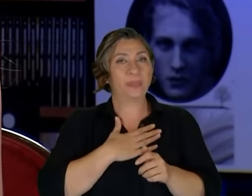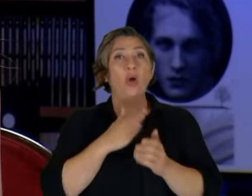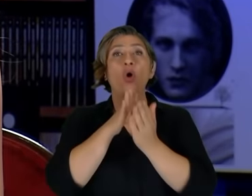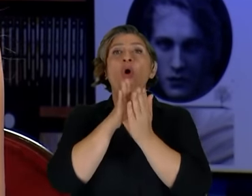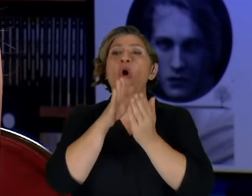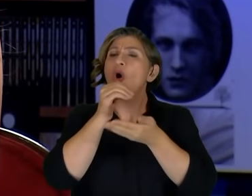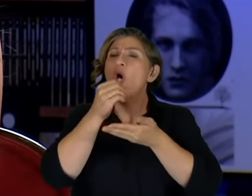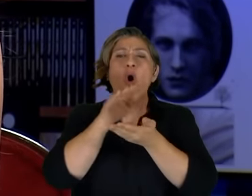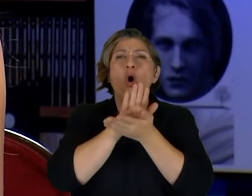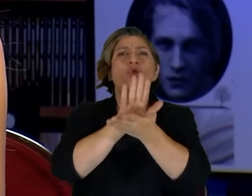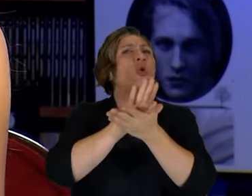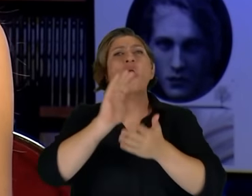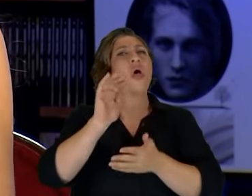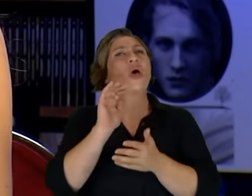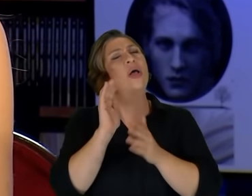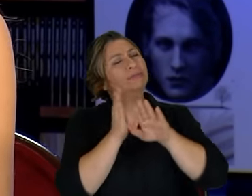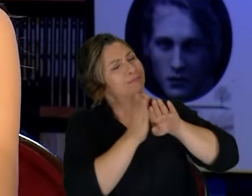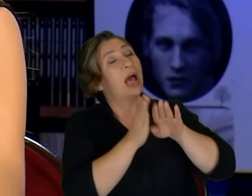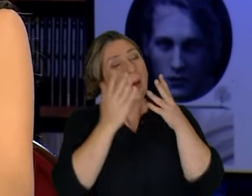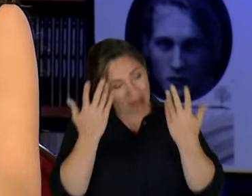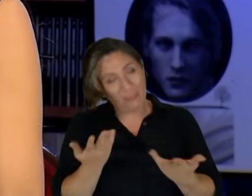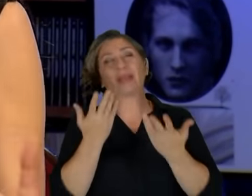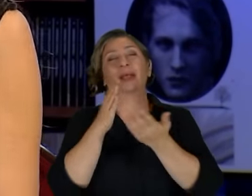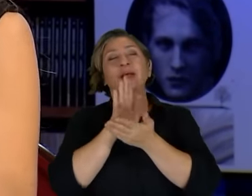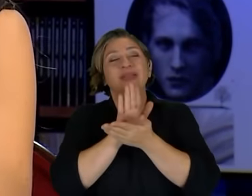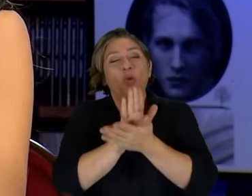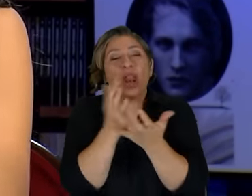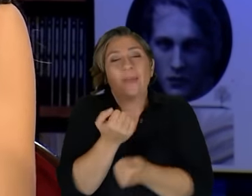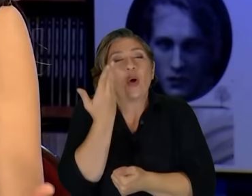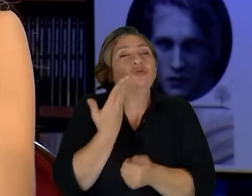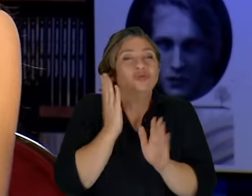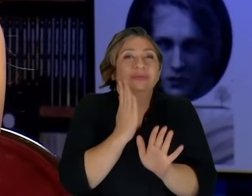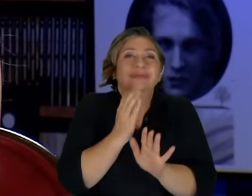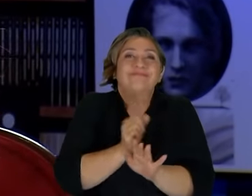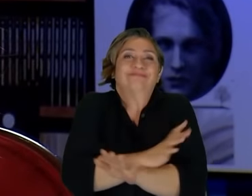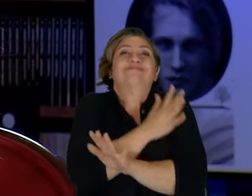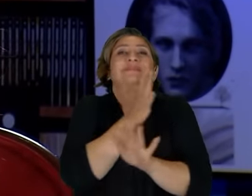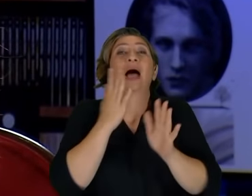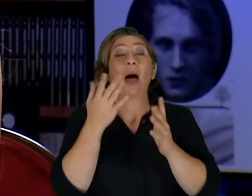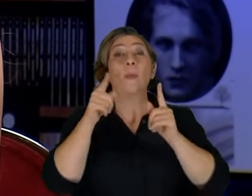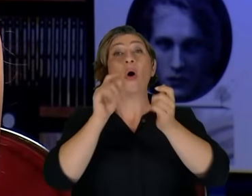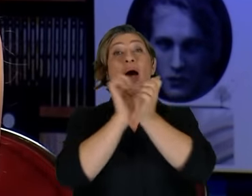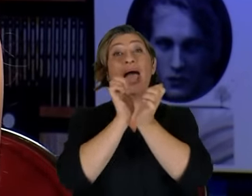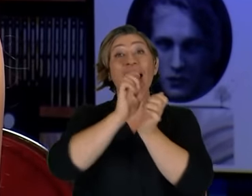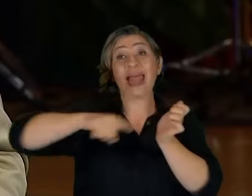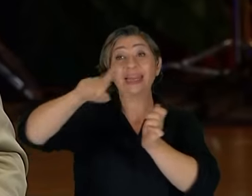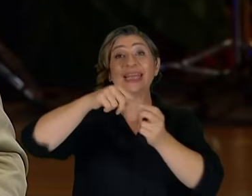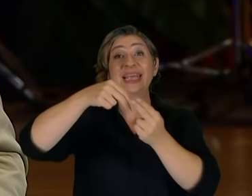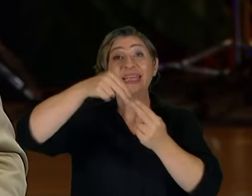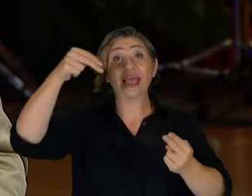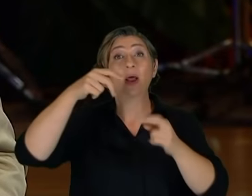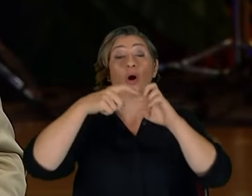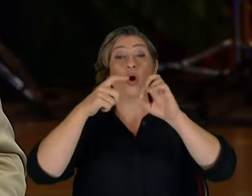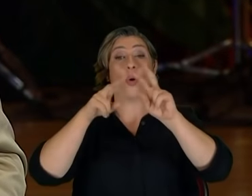ödülden ziyade açıkçası benim için, yani tabii ki insanın hoşuna gidiyor ama bu ailelerin hikayeleri işte